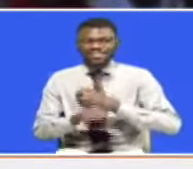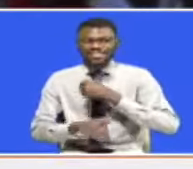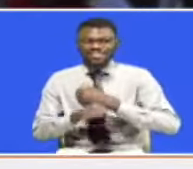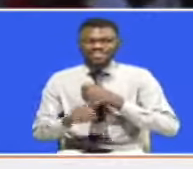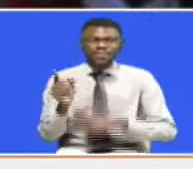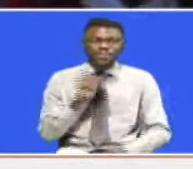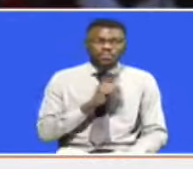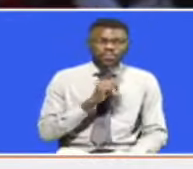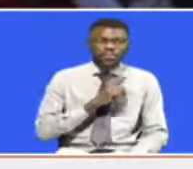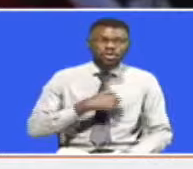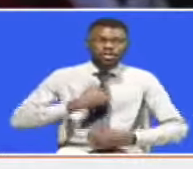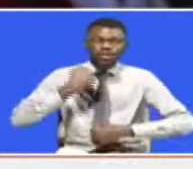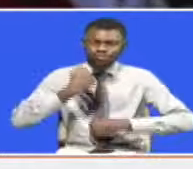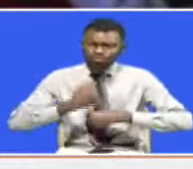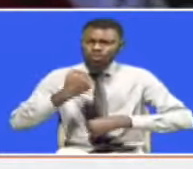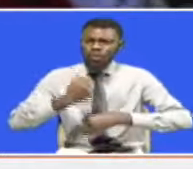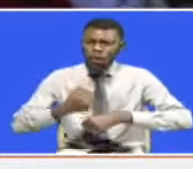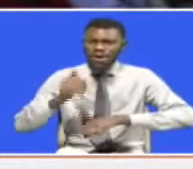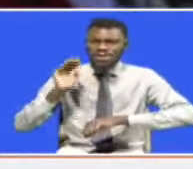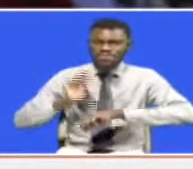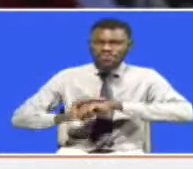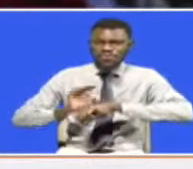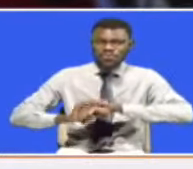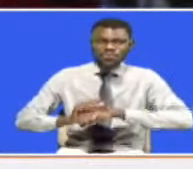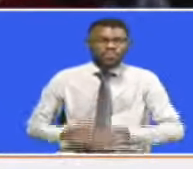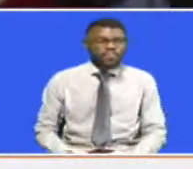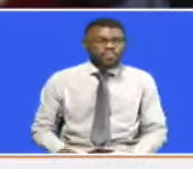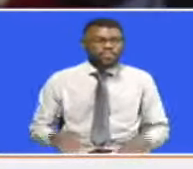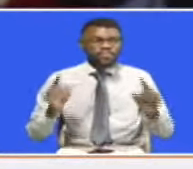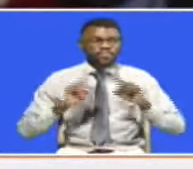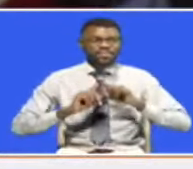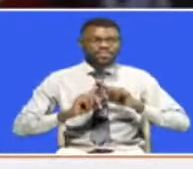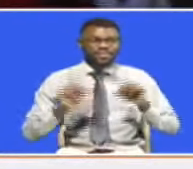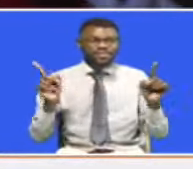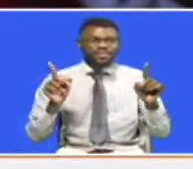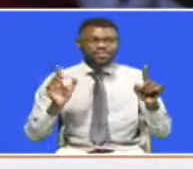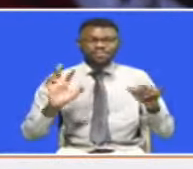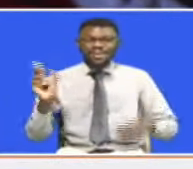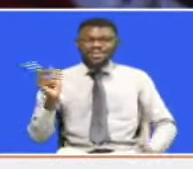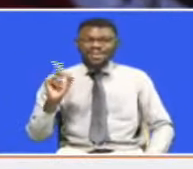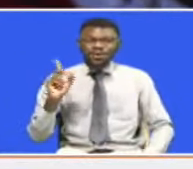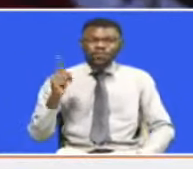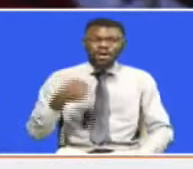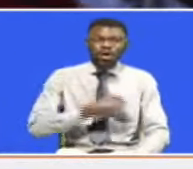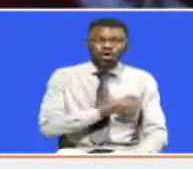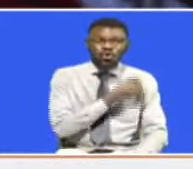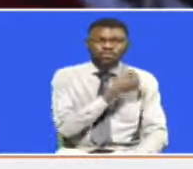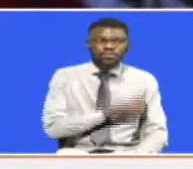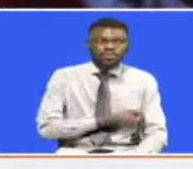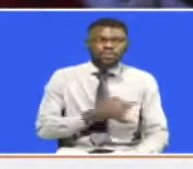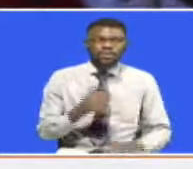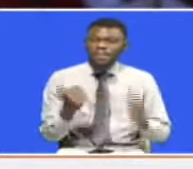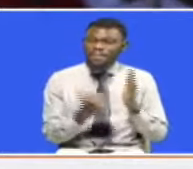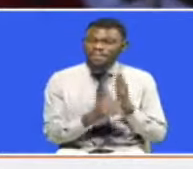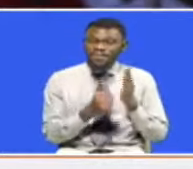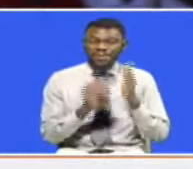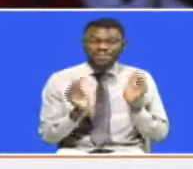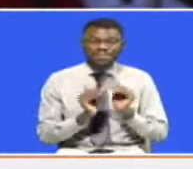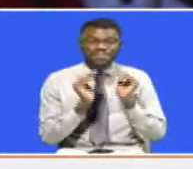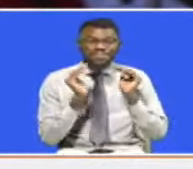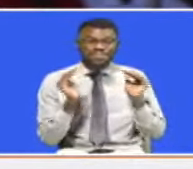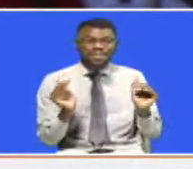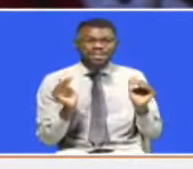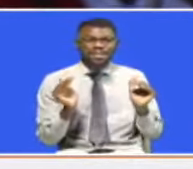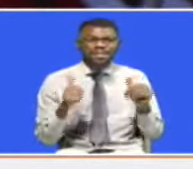job at Britain. Do you really want to go to the mess of Nairobi Hospital? I'm one of the people who made the mistake